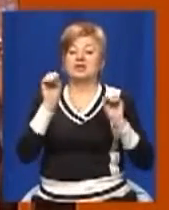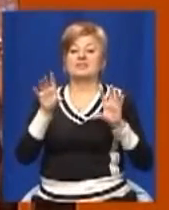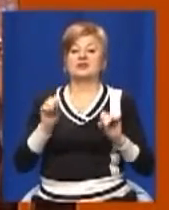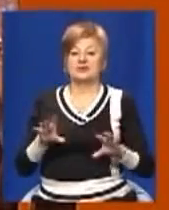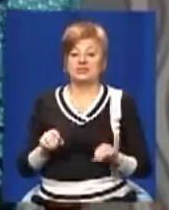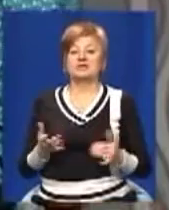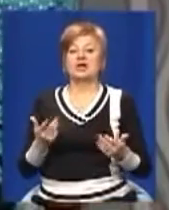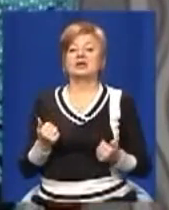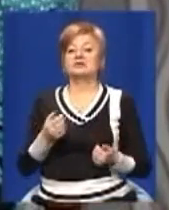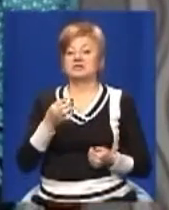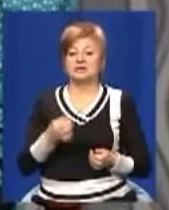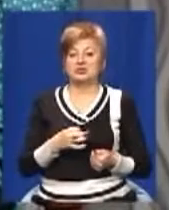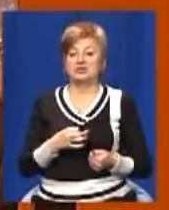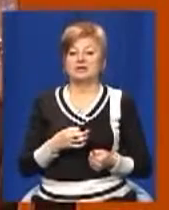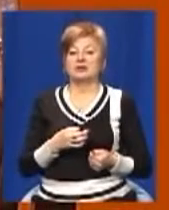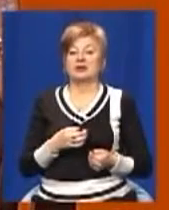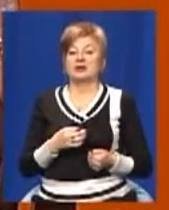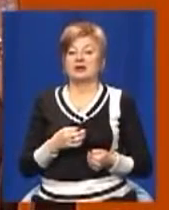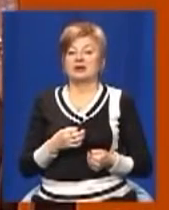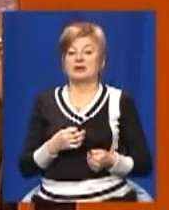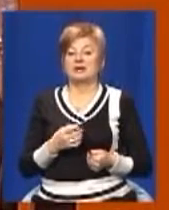світлофорі? Так. А ну, скажи.